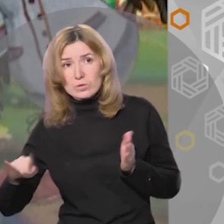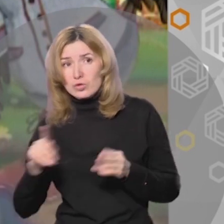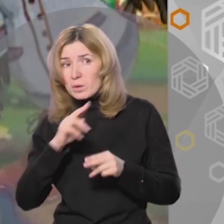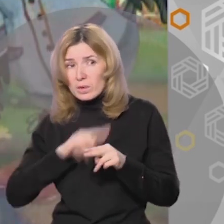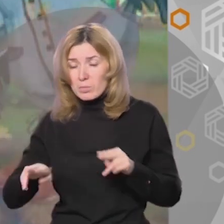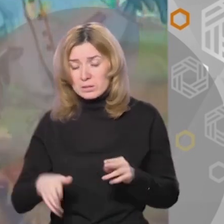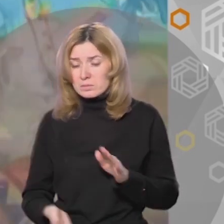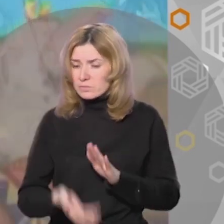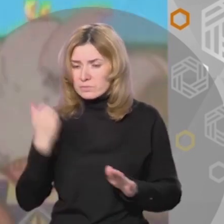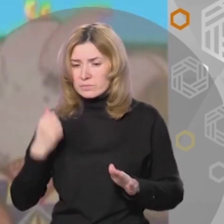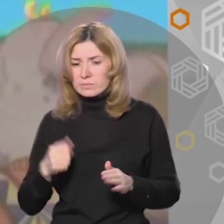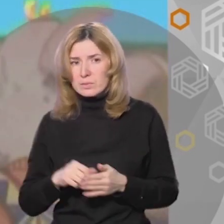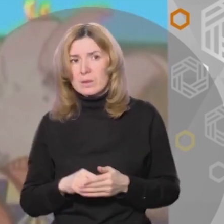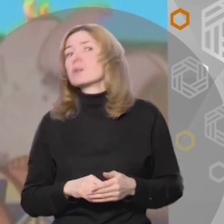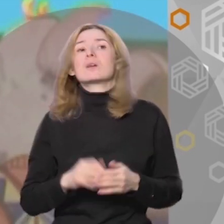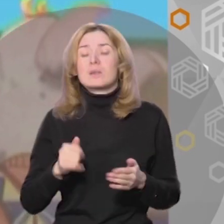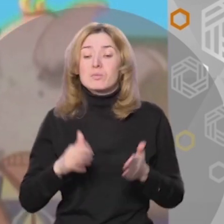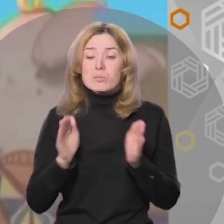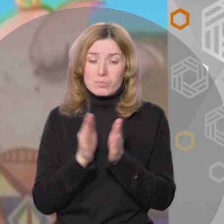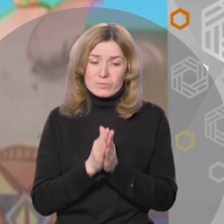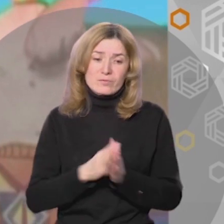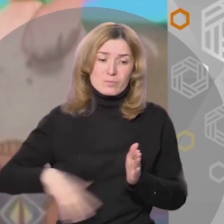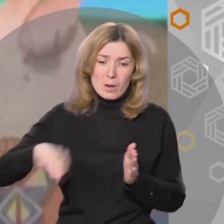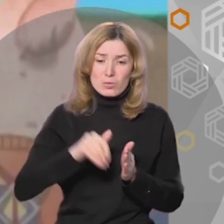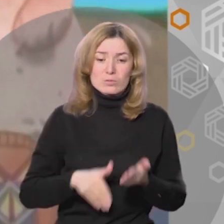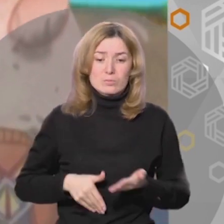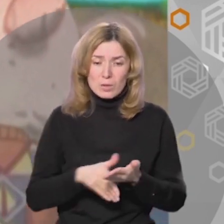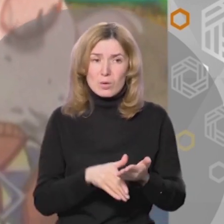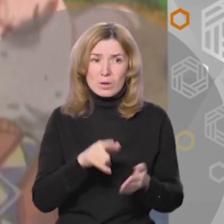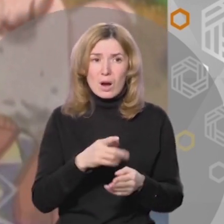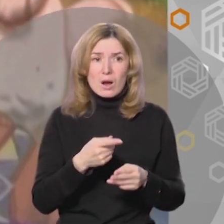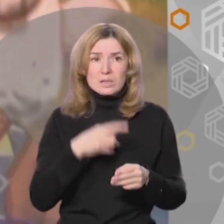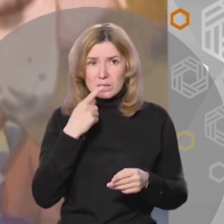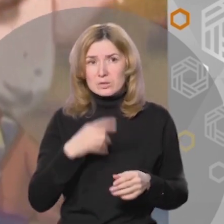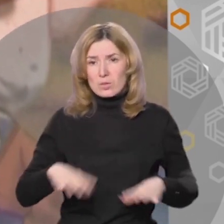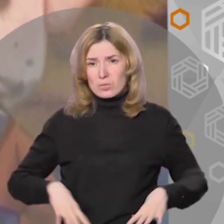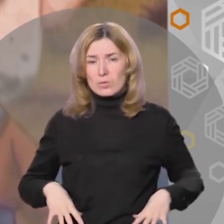не простыл. И найти мой стеклянный шарик, добавил Орлик.